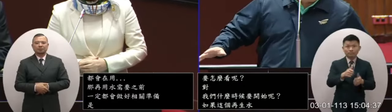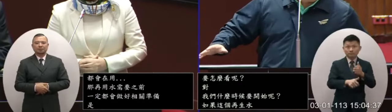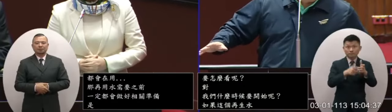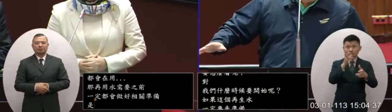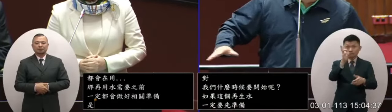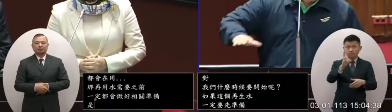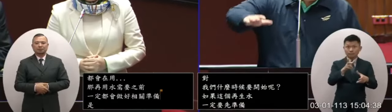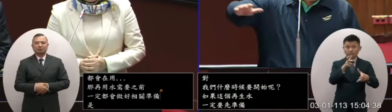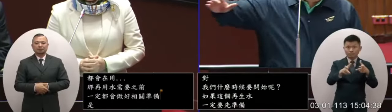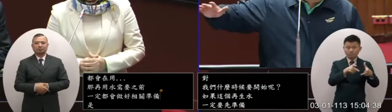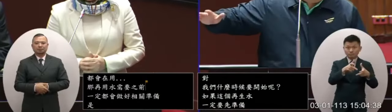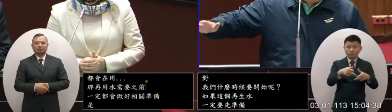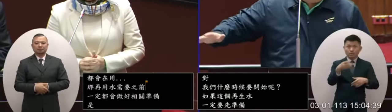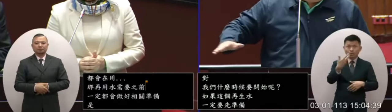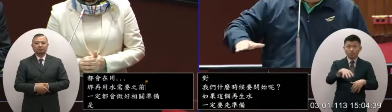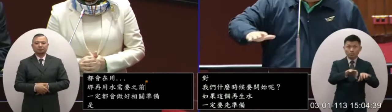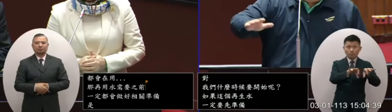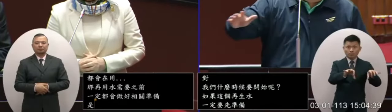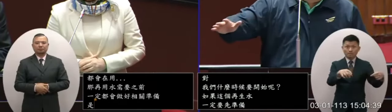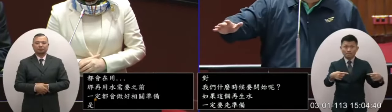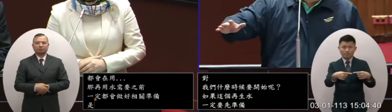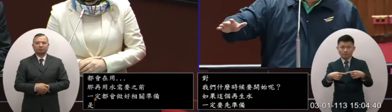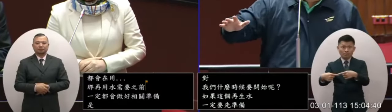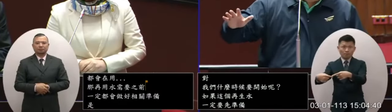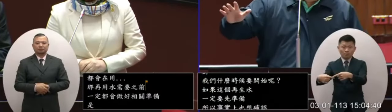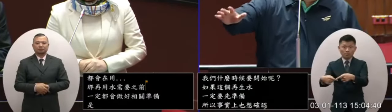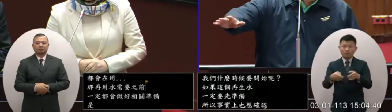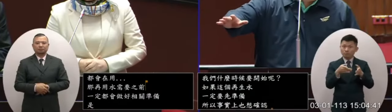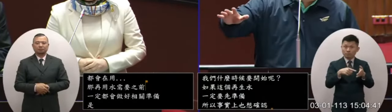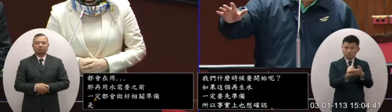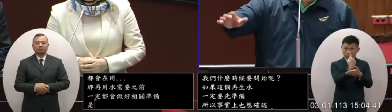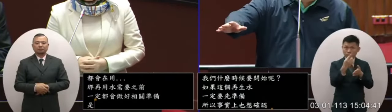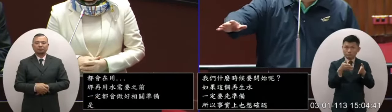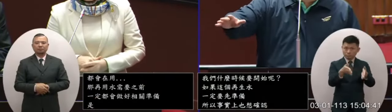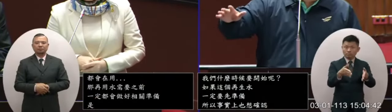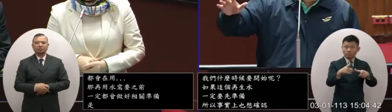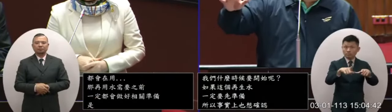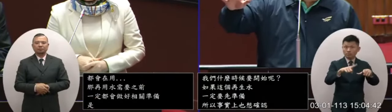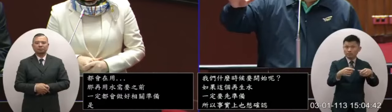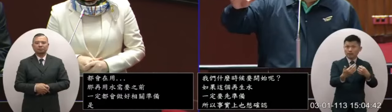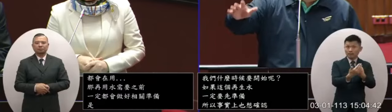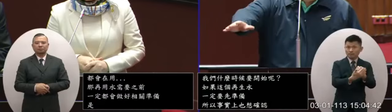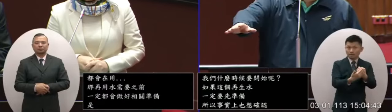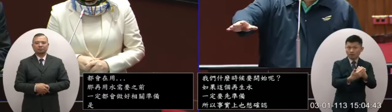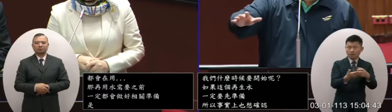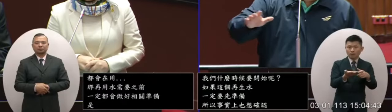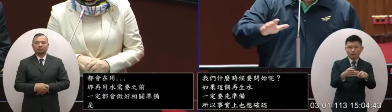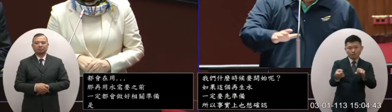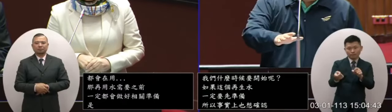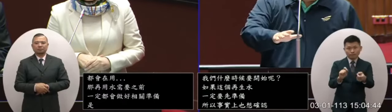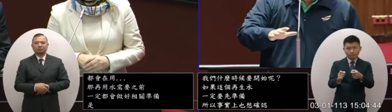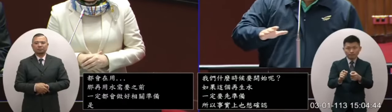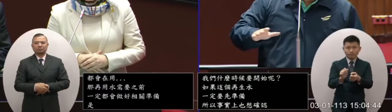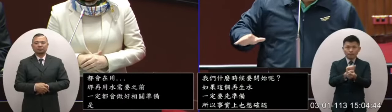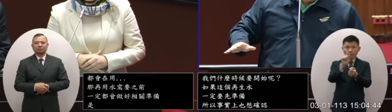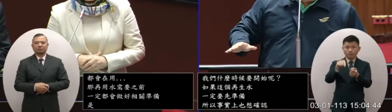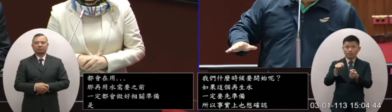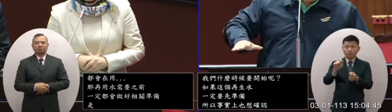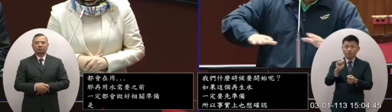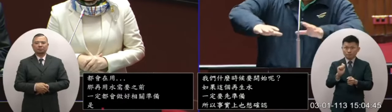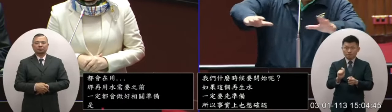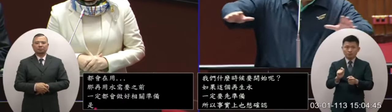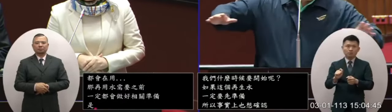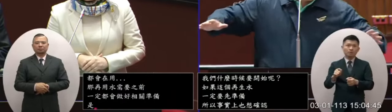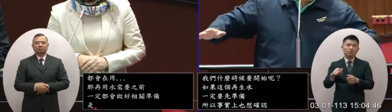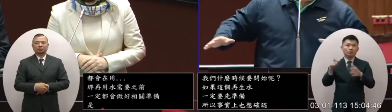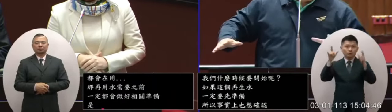接管的范围是指单就太保市，还是说要扩及到邻近，包括埔子啦，包括鹿草，甚至水